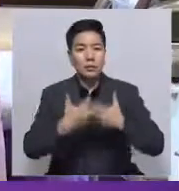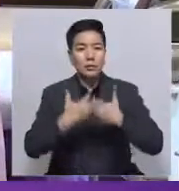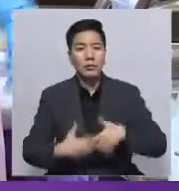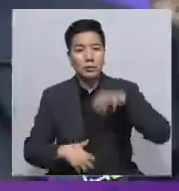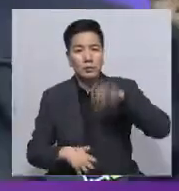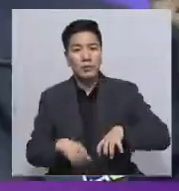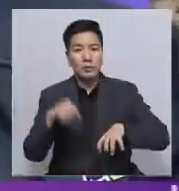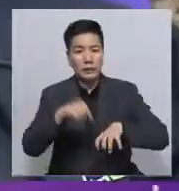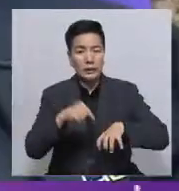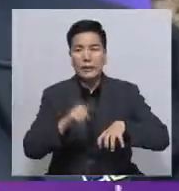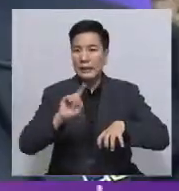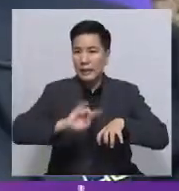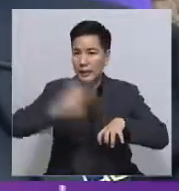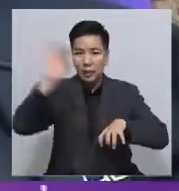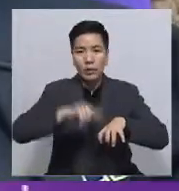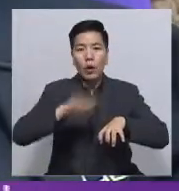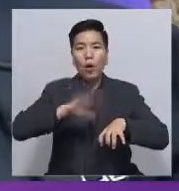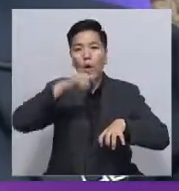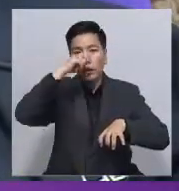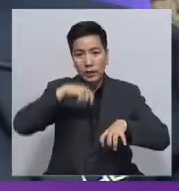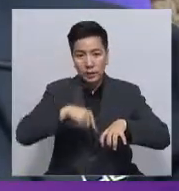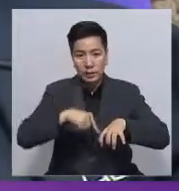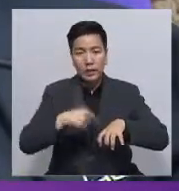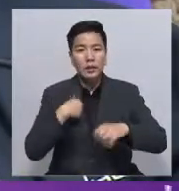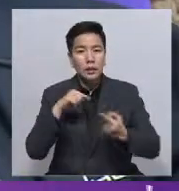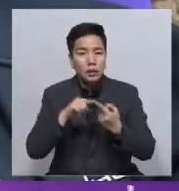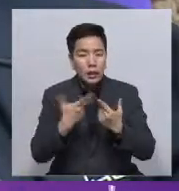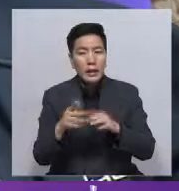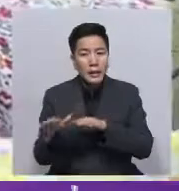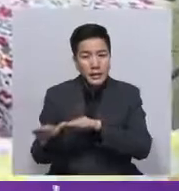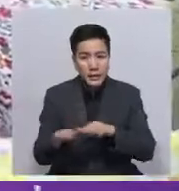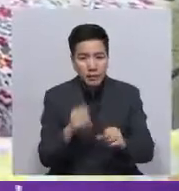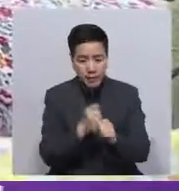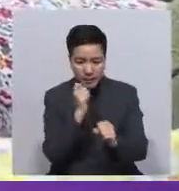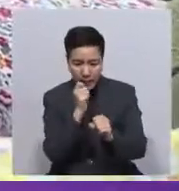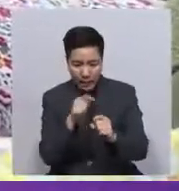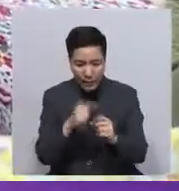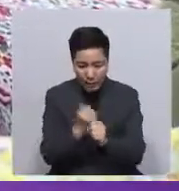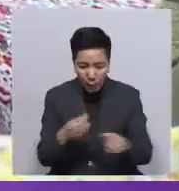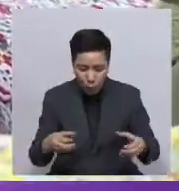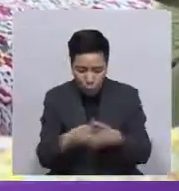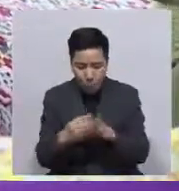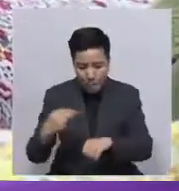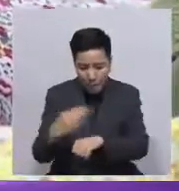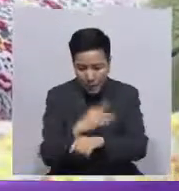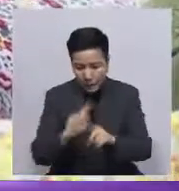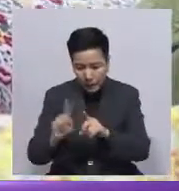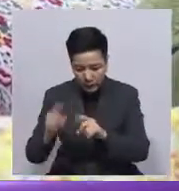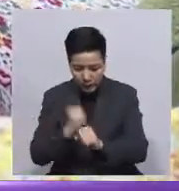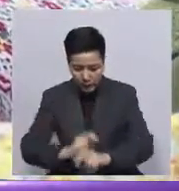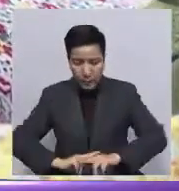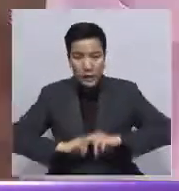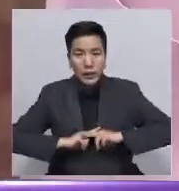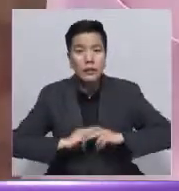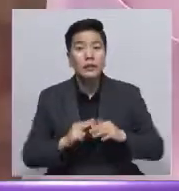ยารักษาโรคมะเร็งที่เดียวในประเทศซึ่งองค์การเภสัชกรรมเตรียมการก่อสร้างเพื่อผลิตกลุ่มยารักษาโรคมะเร็งได้เองในประเ